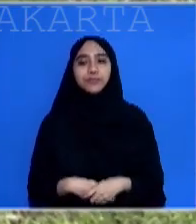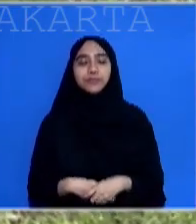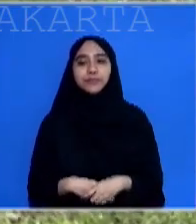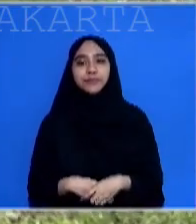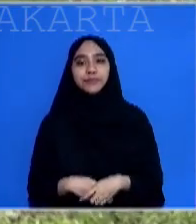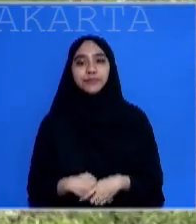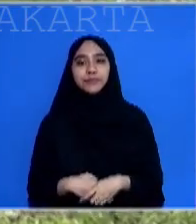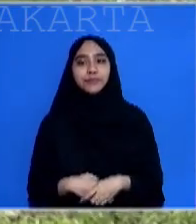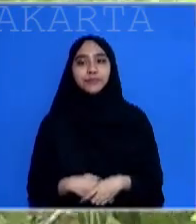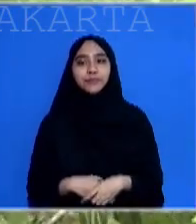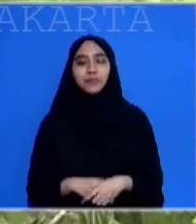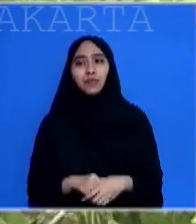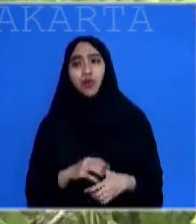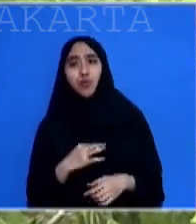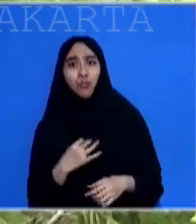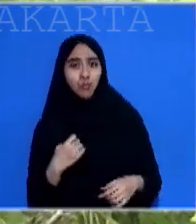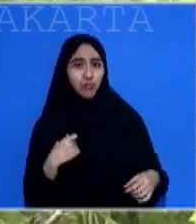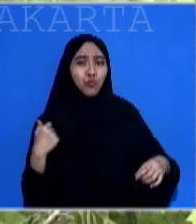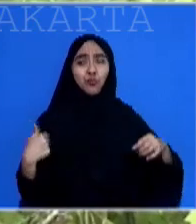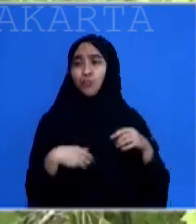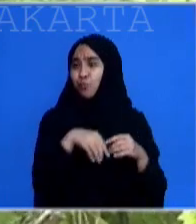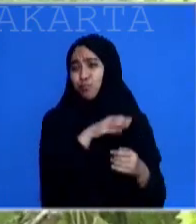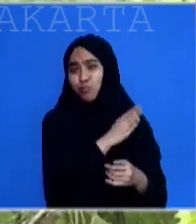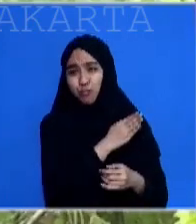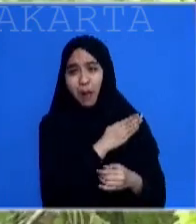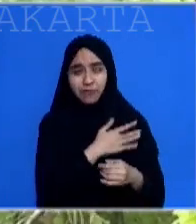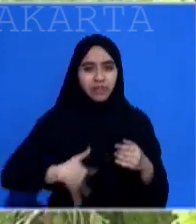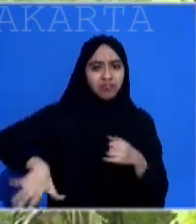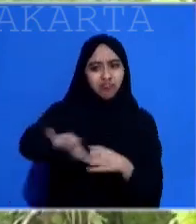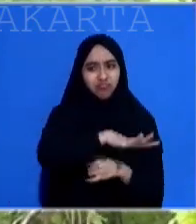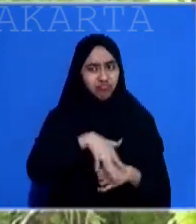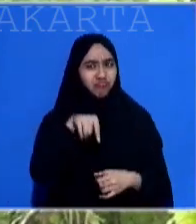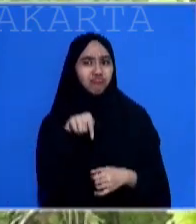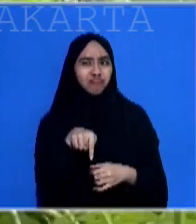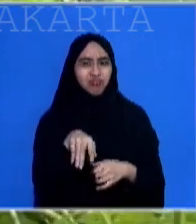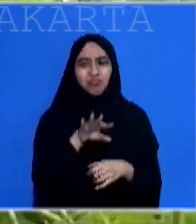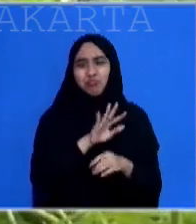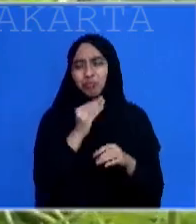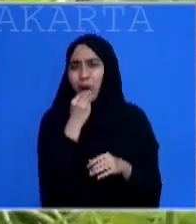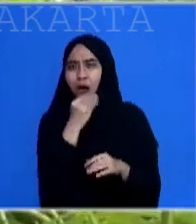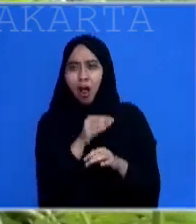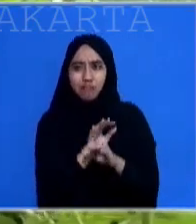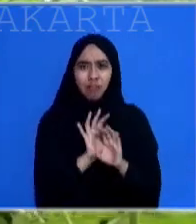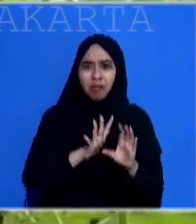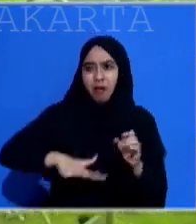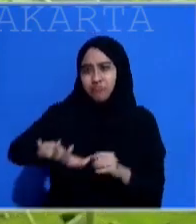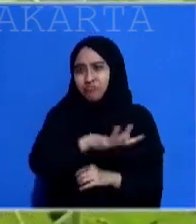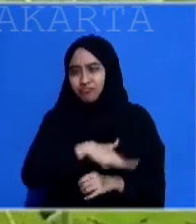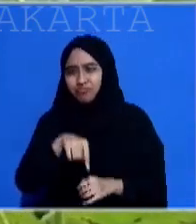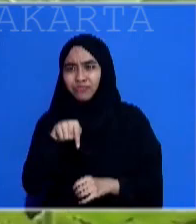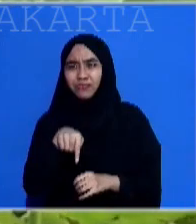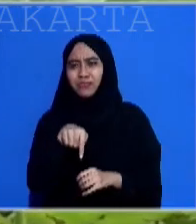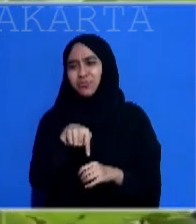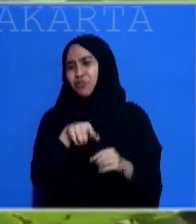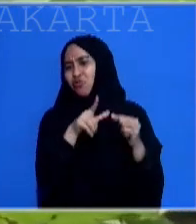Lalatan Kabupaten Kulon Progo mujudaken satunggaling lalatan ingkang gadah daharan mirunggan ingkang dipun damel saking koro benguk inggih